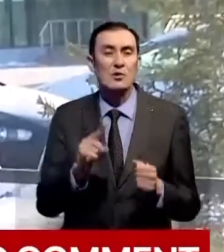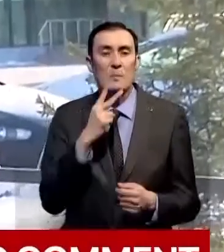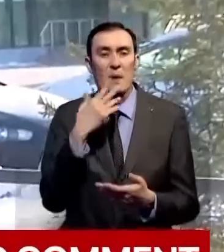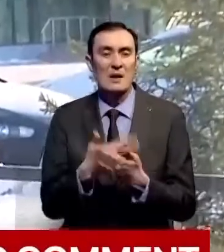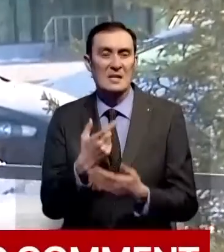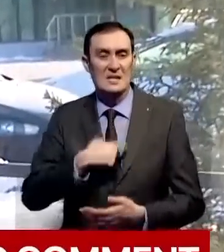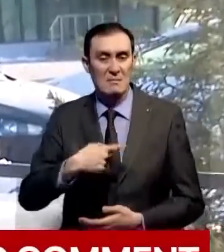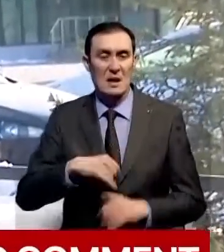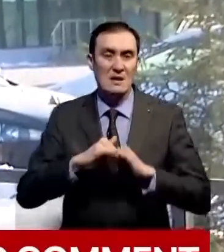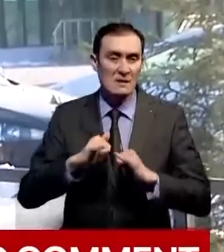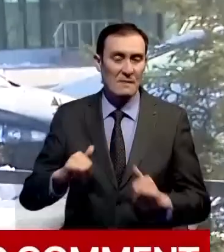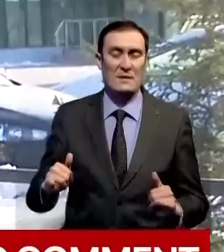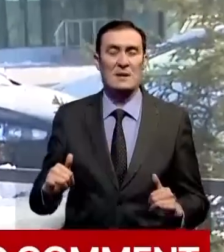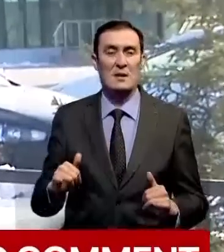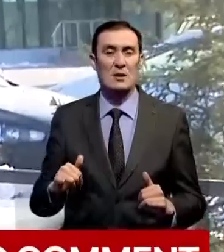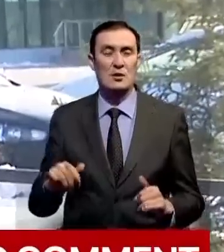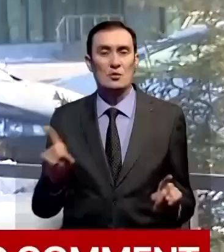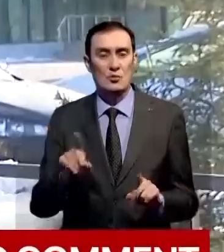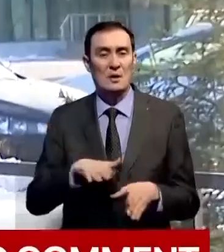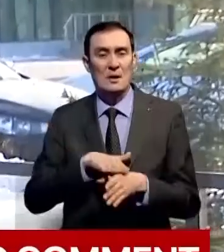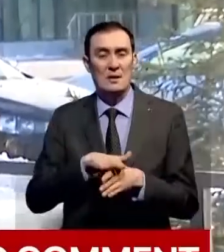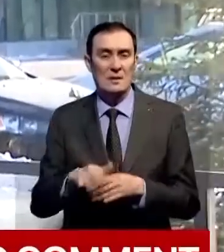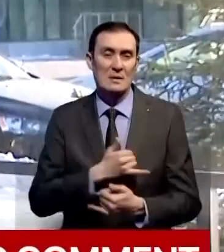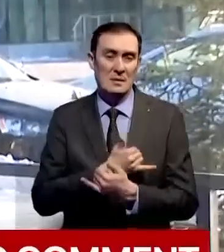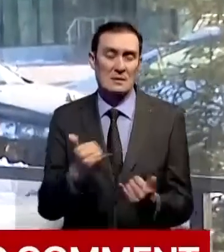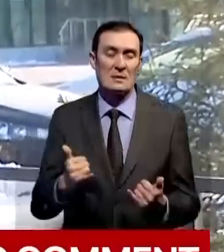себя, развиваться и что-то делать, привносить и